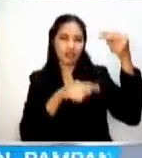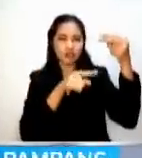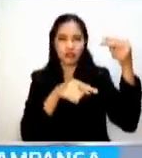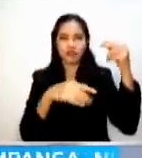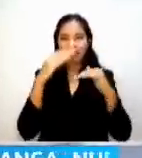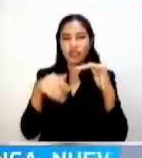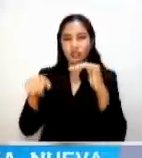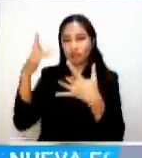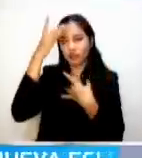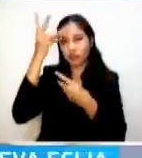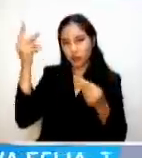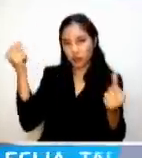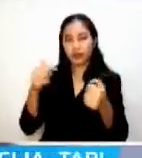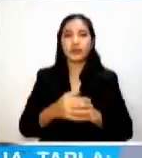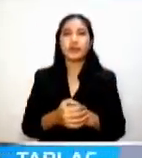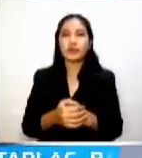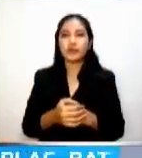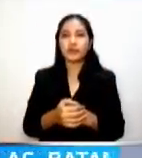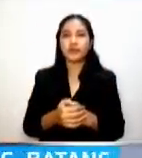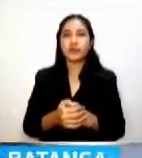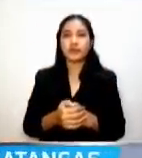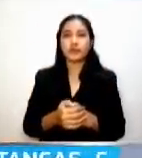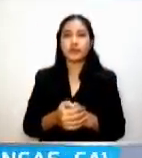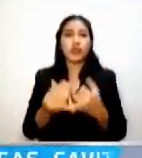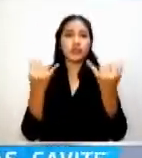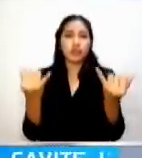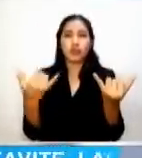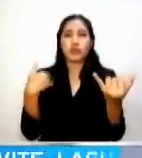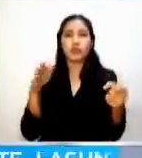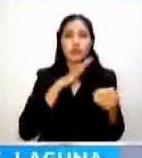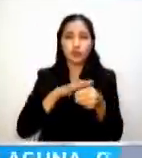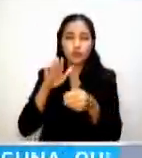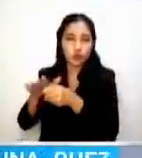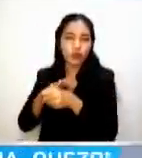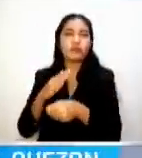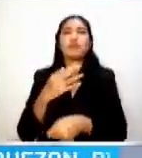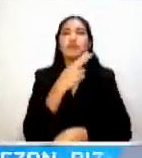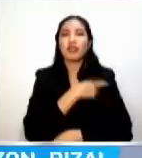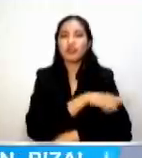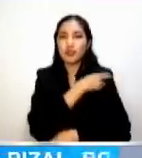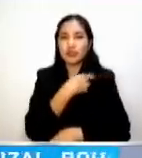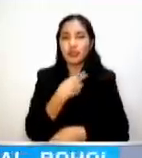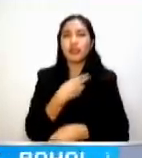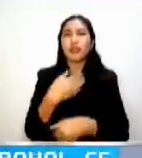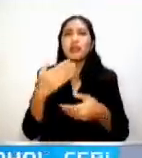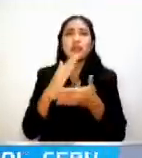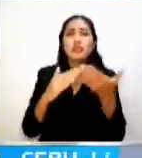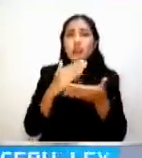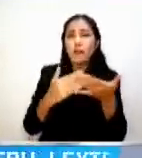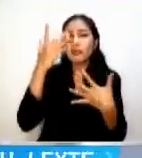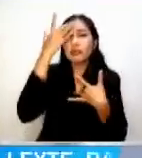inilista bilang recovered sa sakit. Sa gitna ng punuan ng pasilidad sa NCR, may mga COVID positive na piniling manatili sa labas